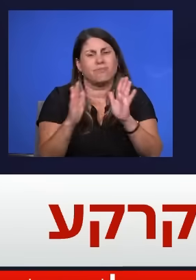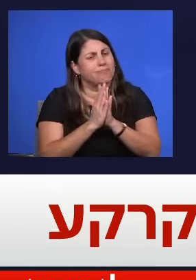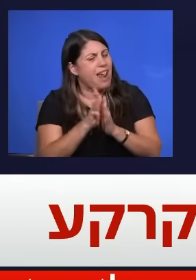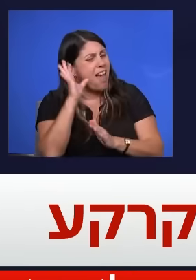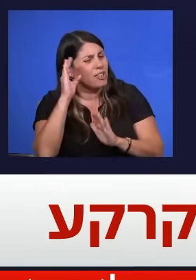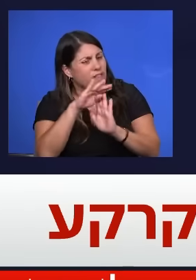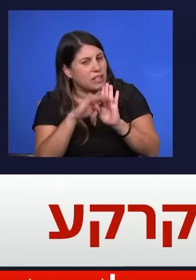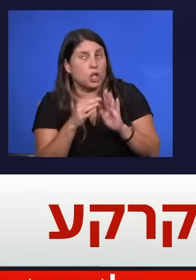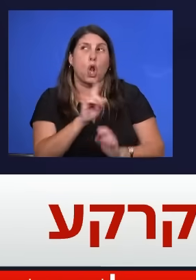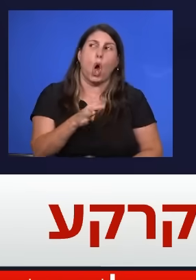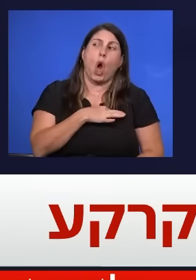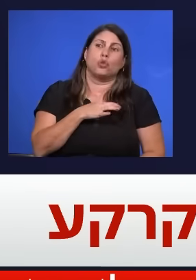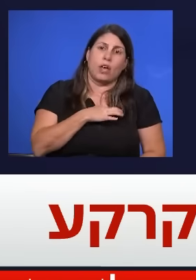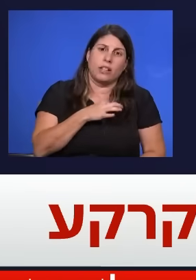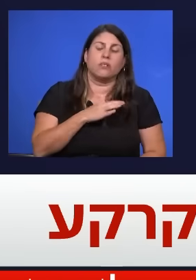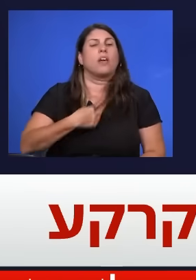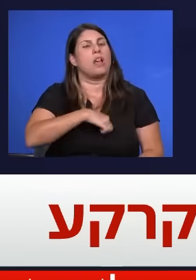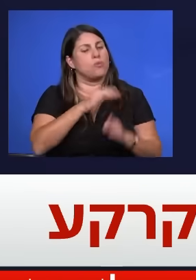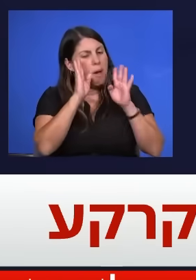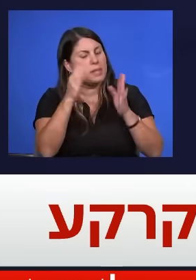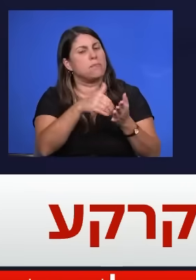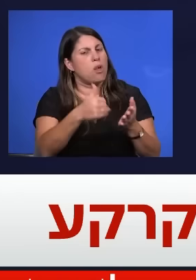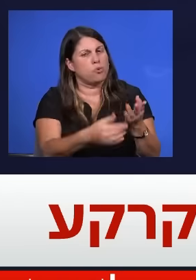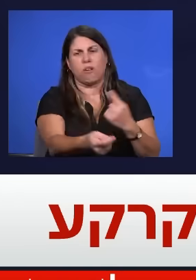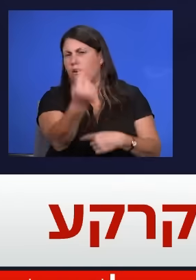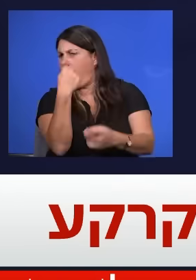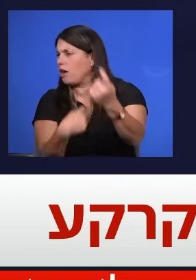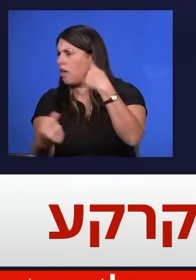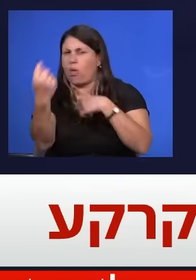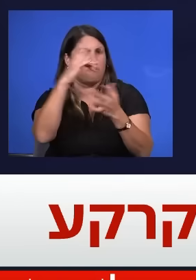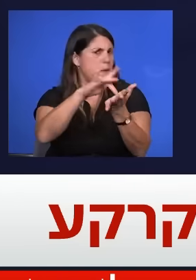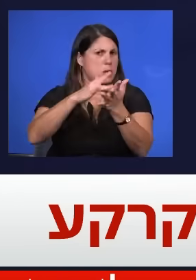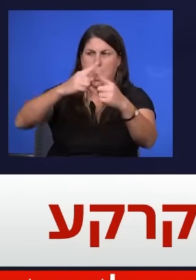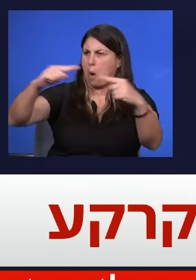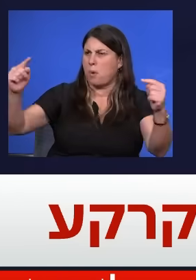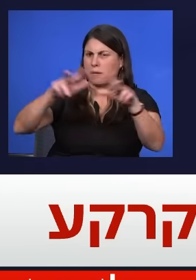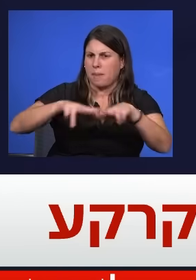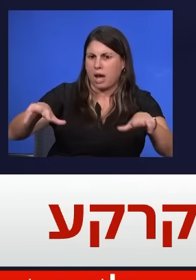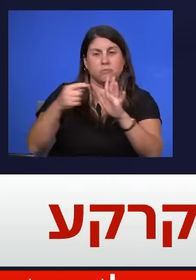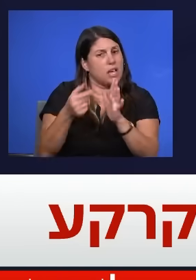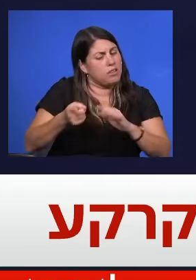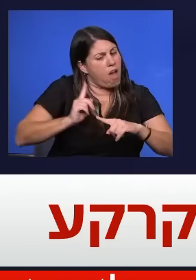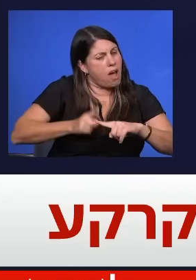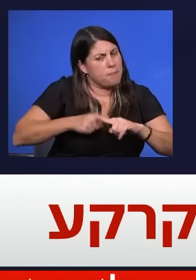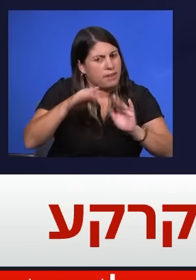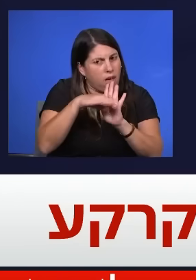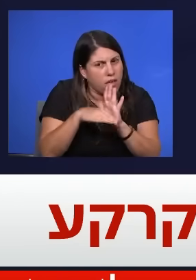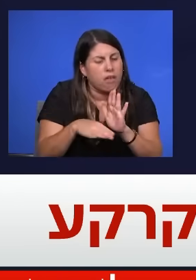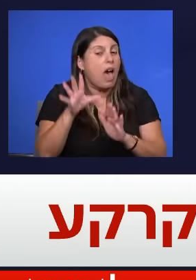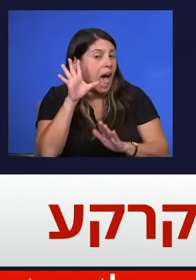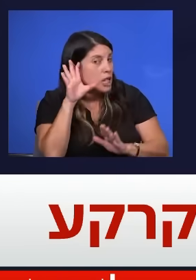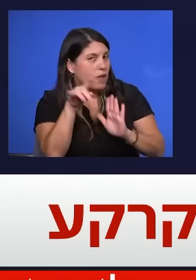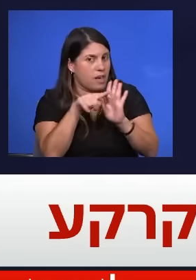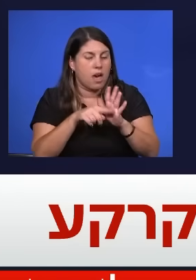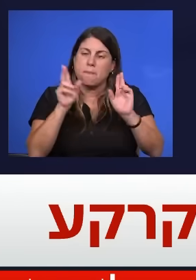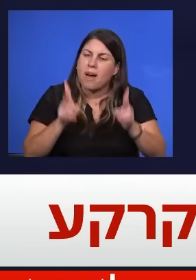נראה ירי רקטי למקומות שונים ברחבי הארץ, ולכן הקפדה על ההנחיות, הקשבה על ההנחיות, מאפשרת לכולנו לממש שגרה